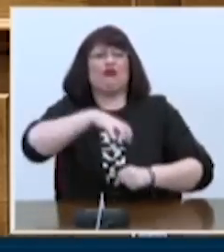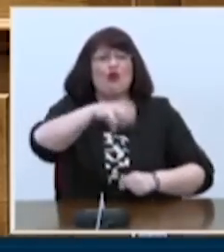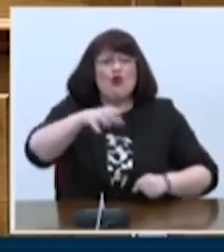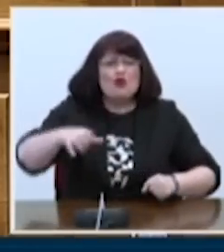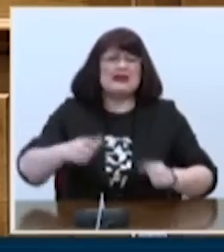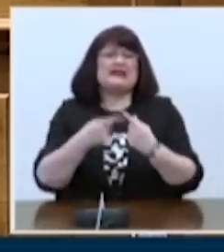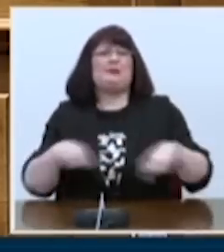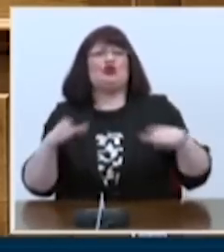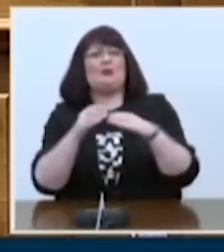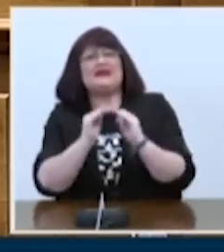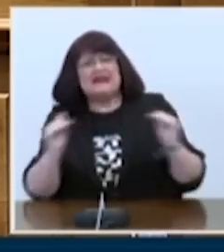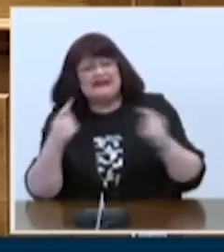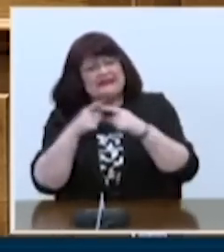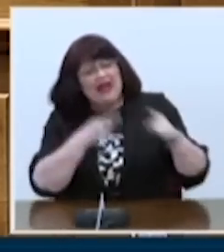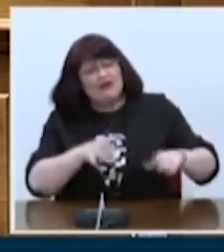επιτροπών ειρήνης.